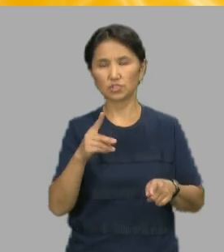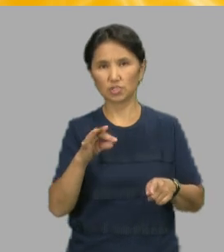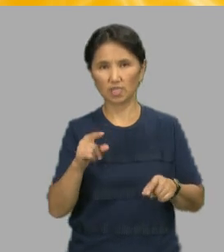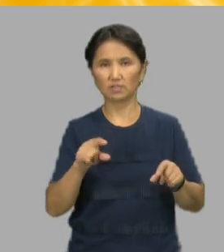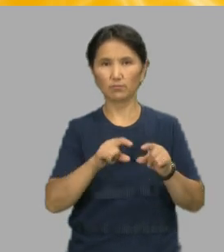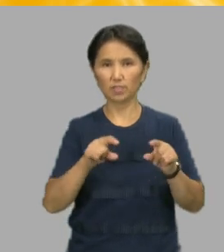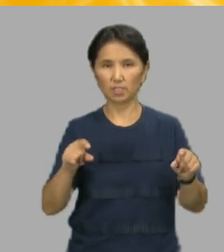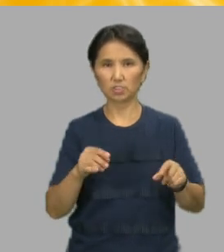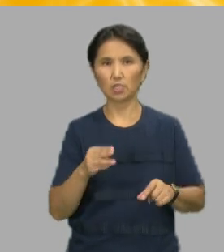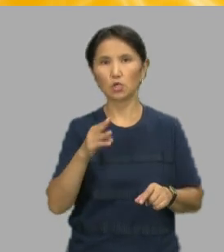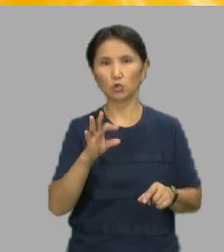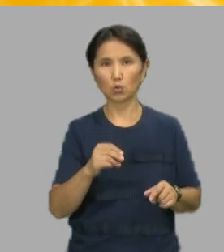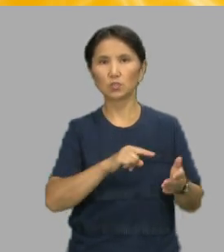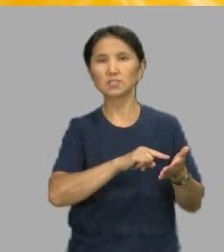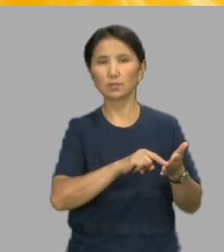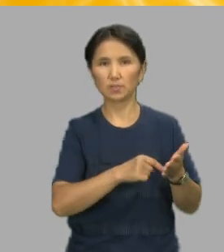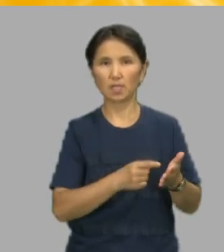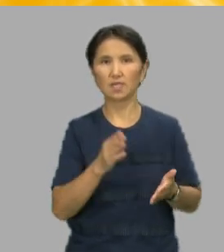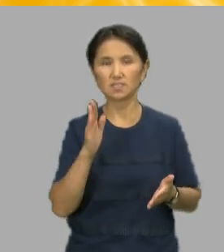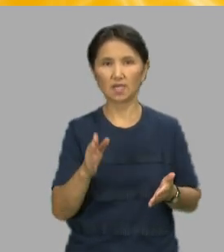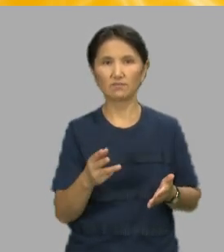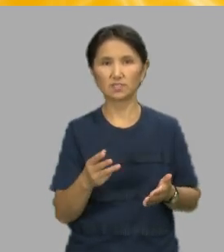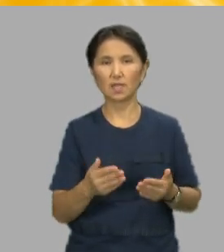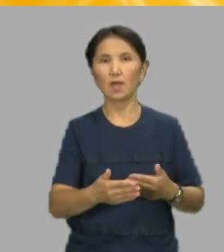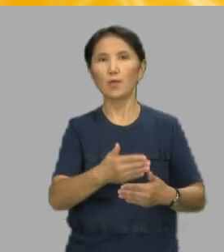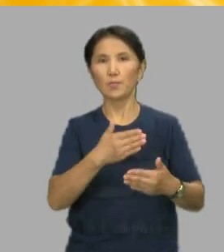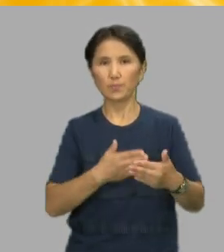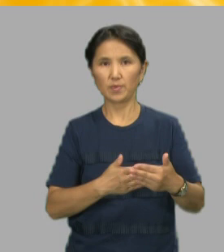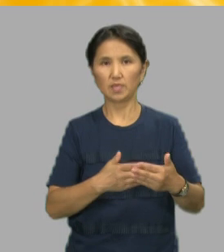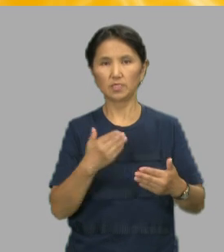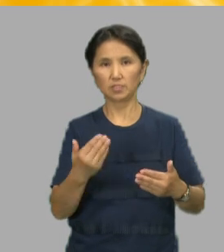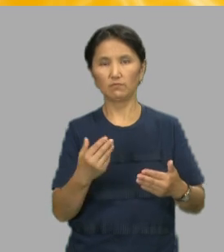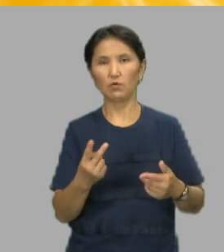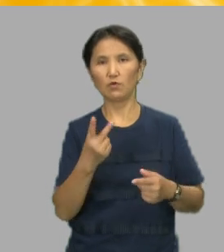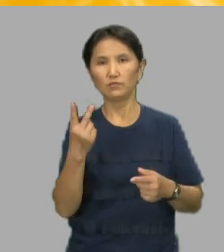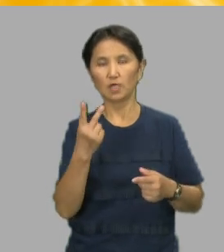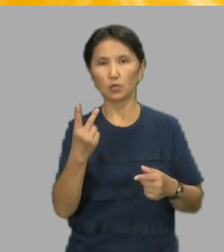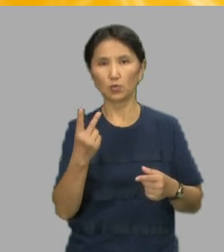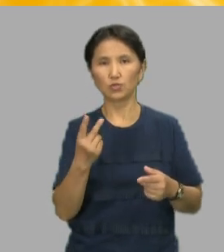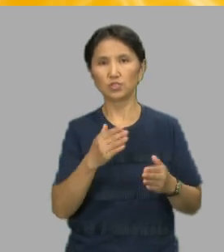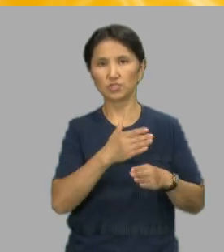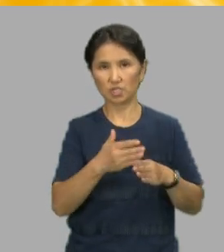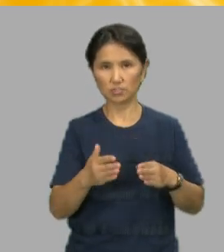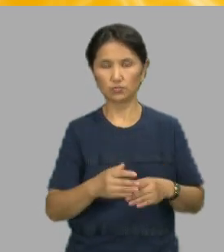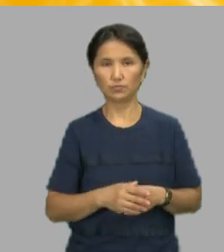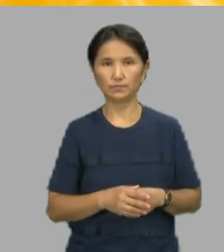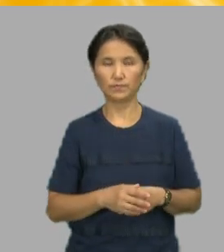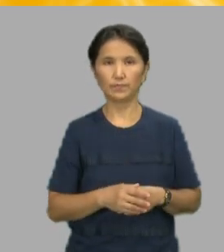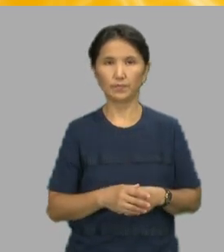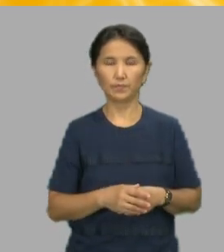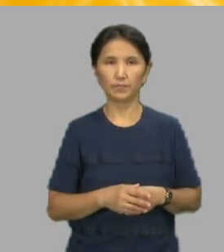членов предложения, то запятая ставится перед его второй